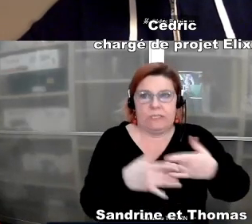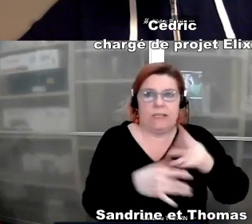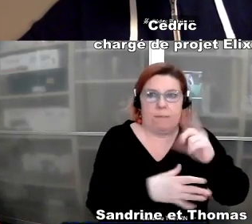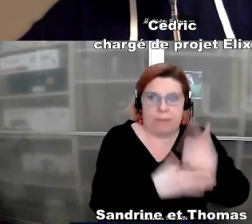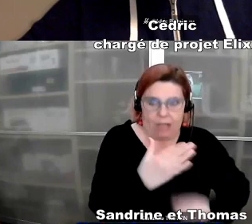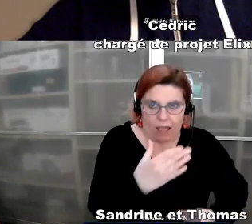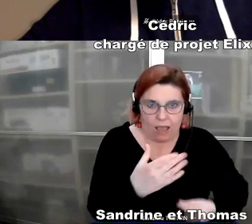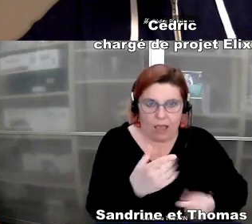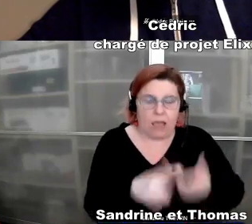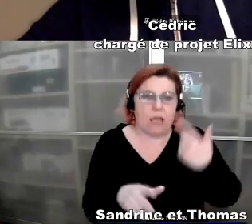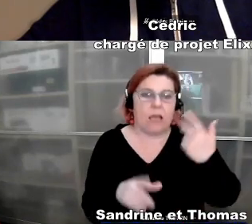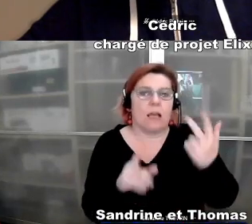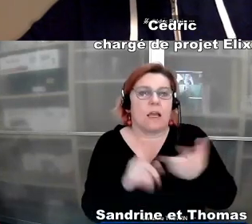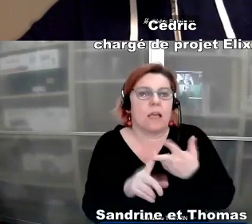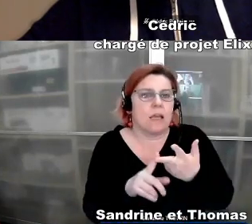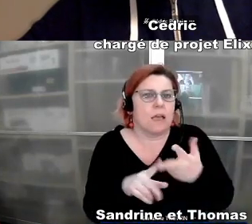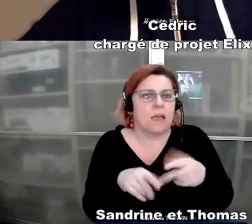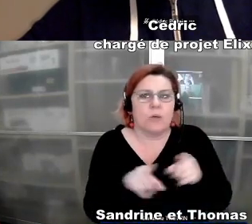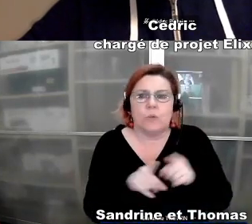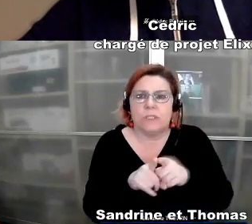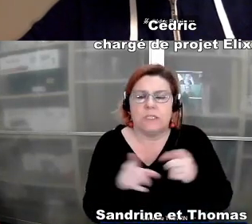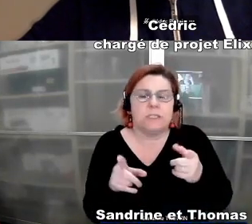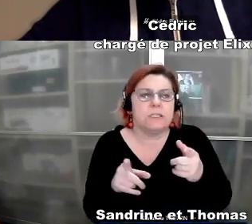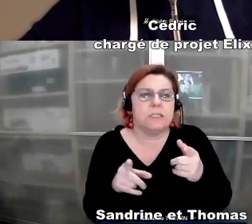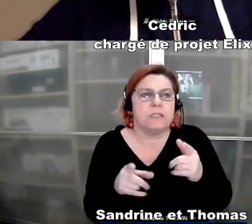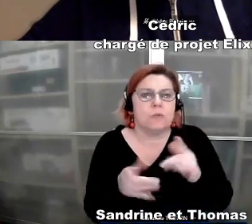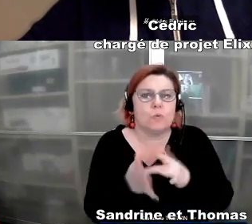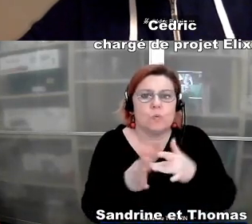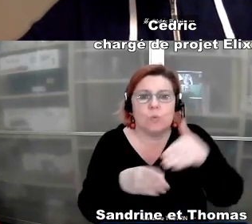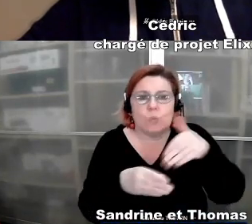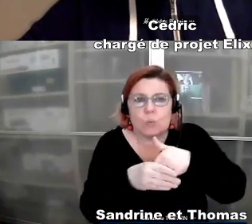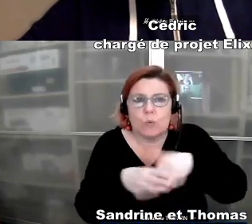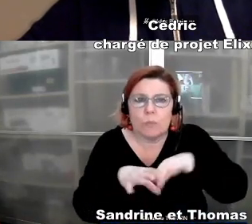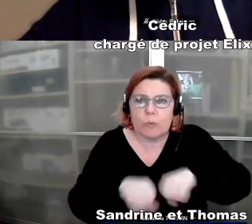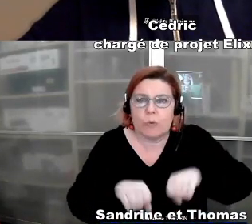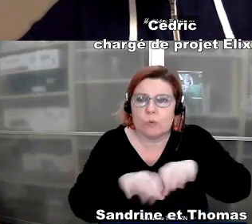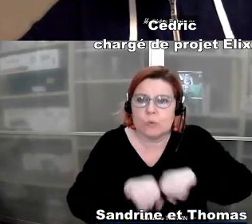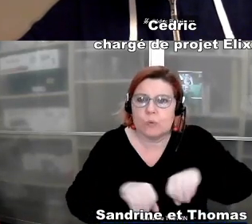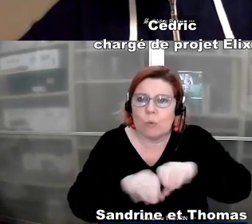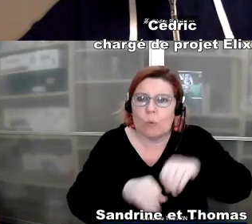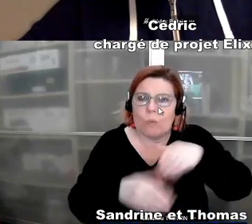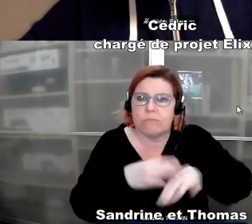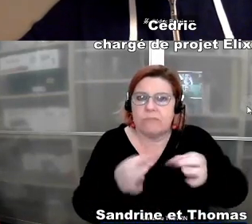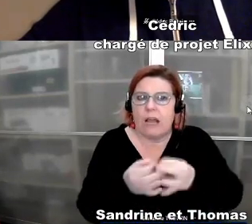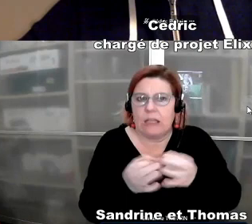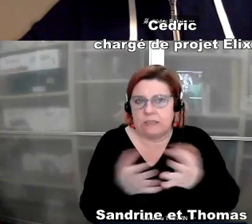et surtout tout ce qui est contenu et production audiovisuelle sur Helix.